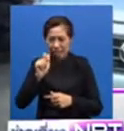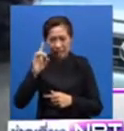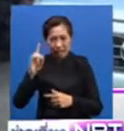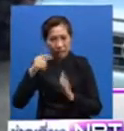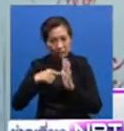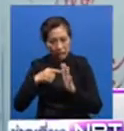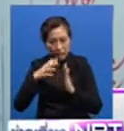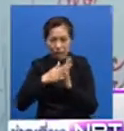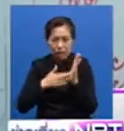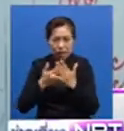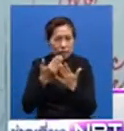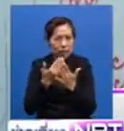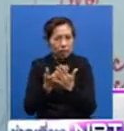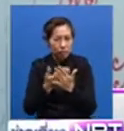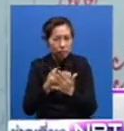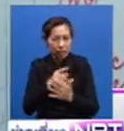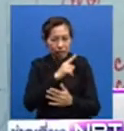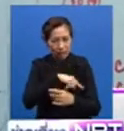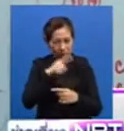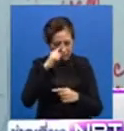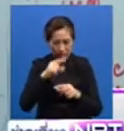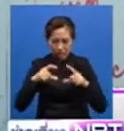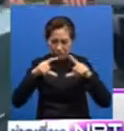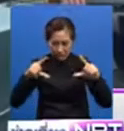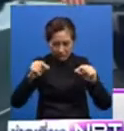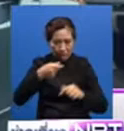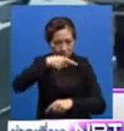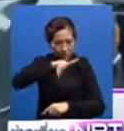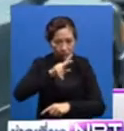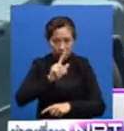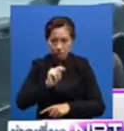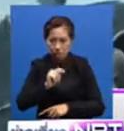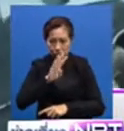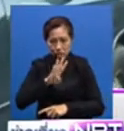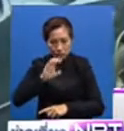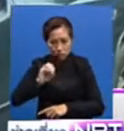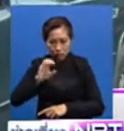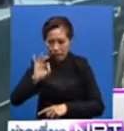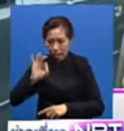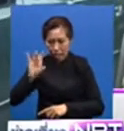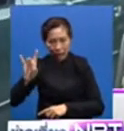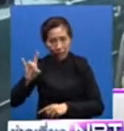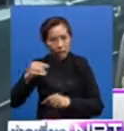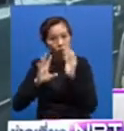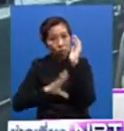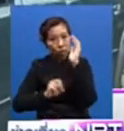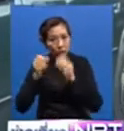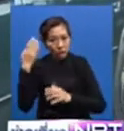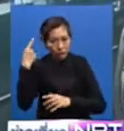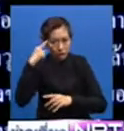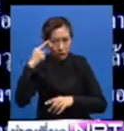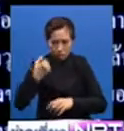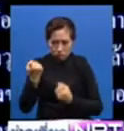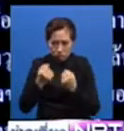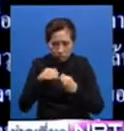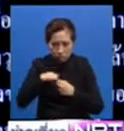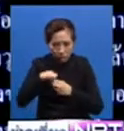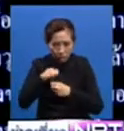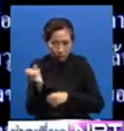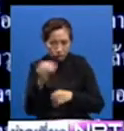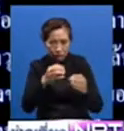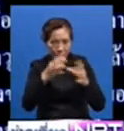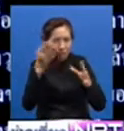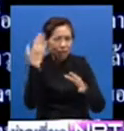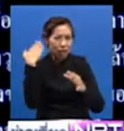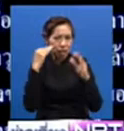ทะเบียนเพราะพึ่งตอเต่า 4098สงขลาซึ่งคนร้ายใช้ก่อเหตุความรุนแรงในพื้นที่อำเภอโคกโพธิ์